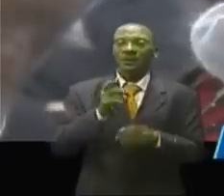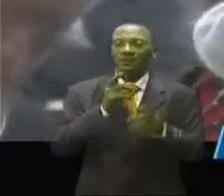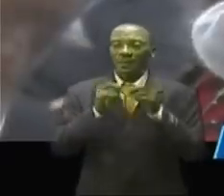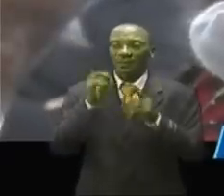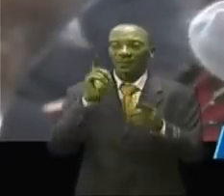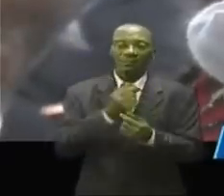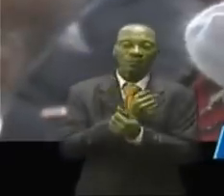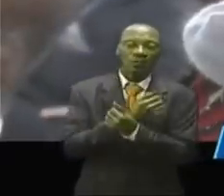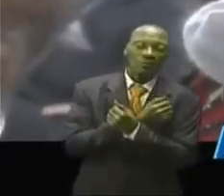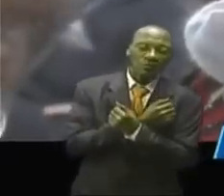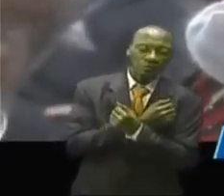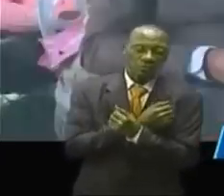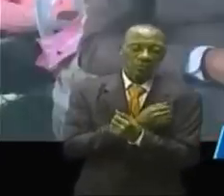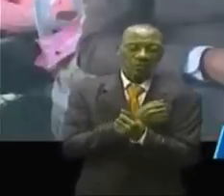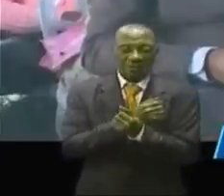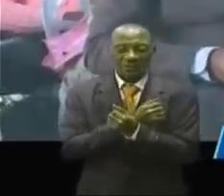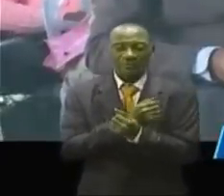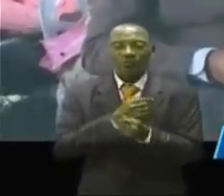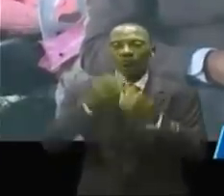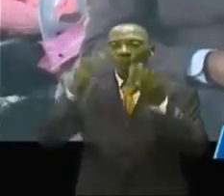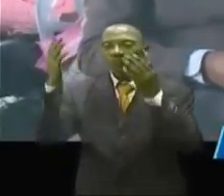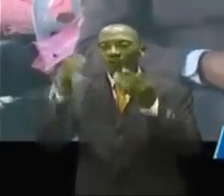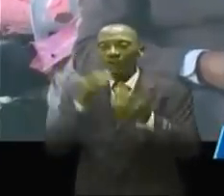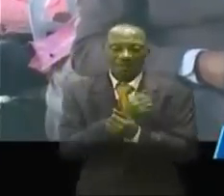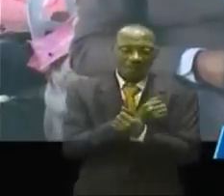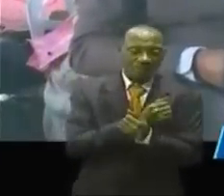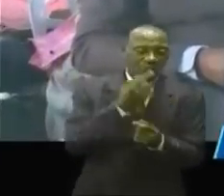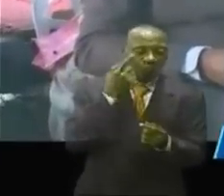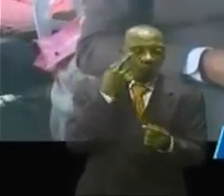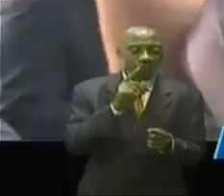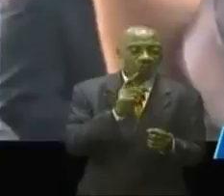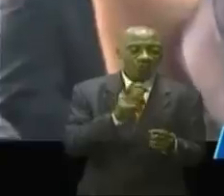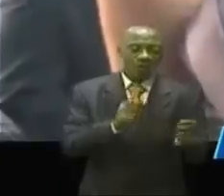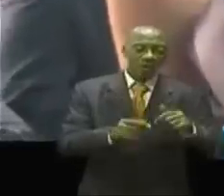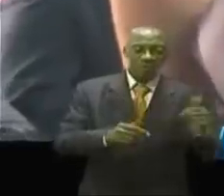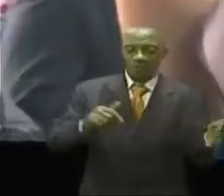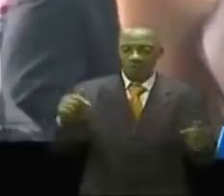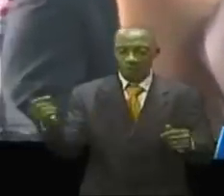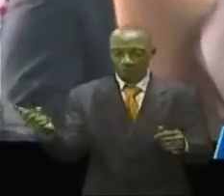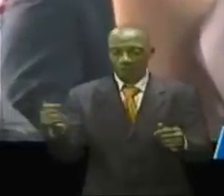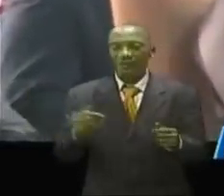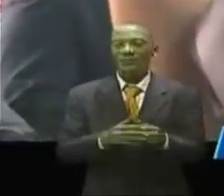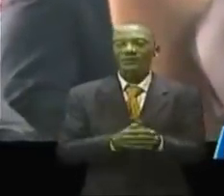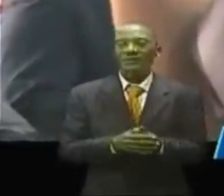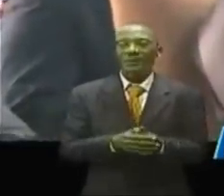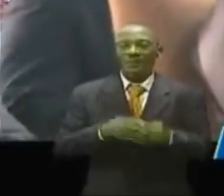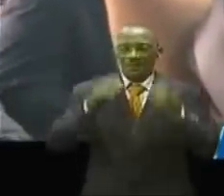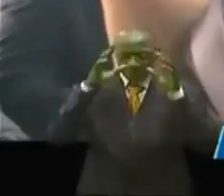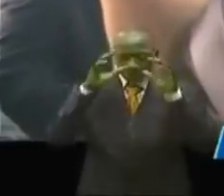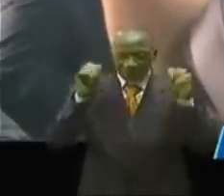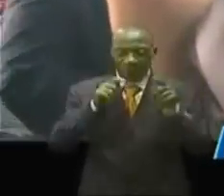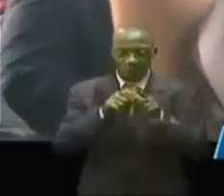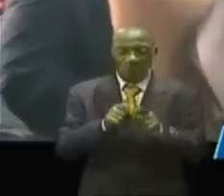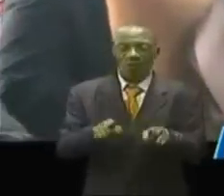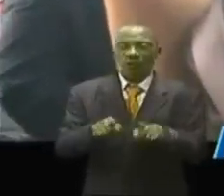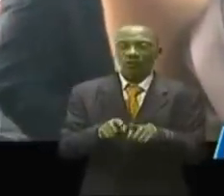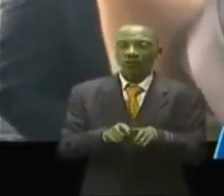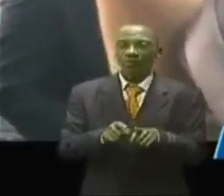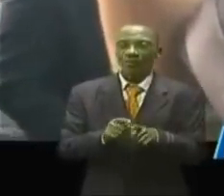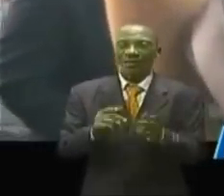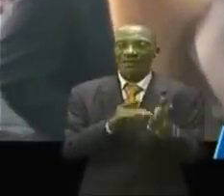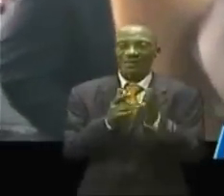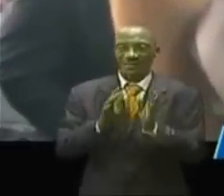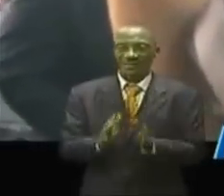pour Dieu en évoquant l'histoire de David à cet effet. Le chef de l'État ne s'est pas fait prier pour réagir en bon chrétien pour la Cité de